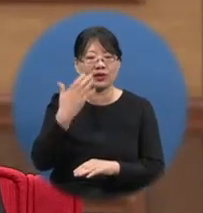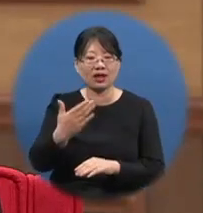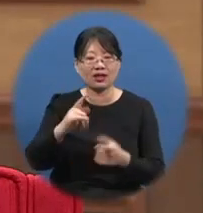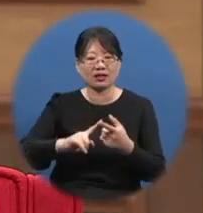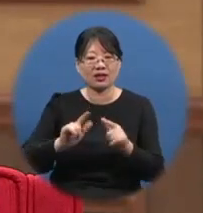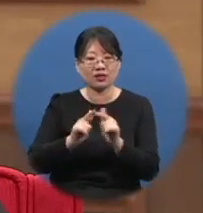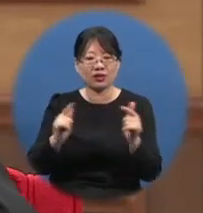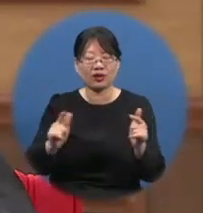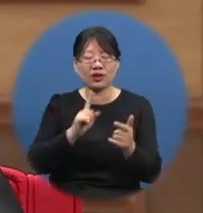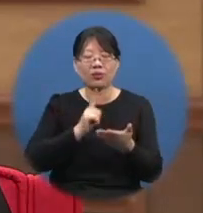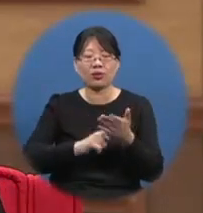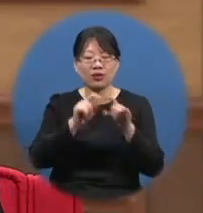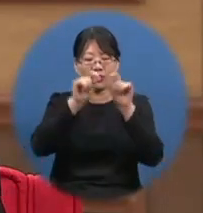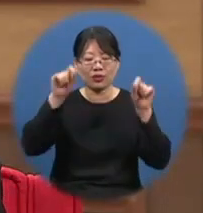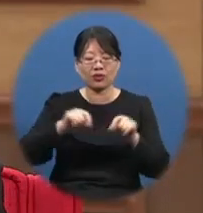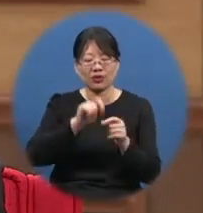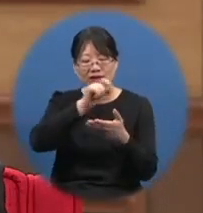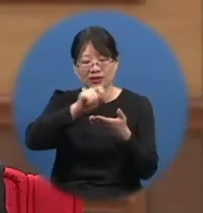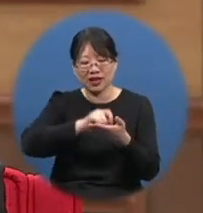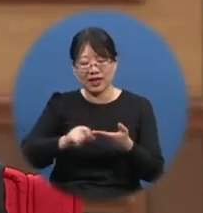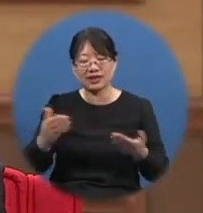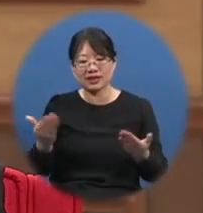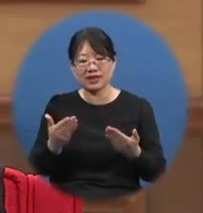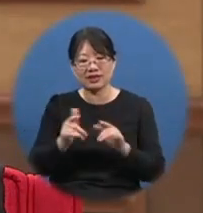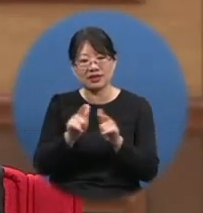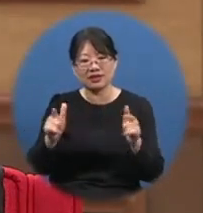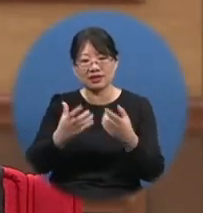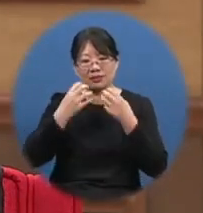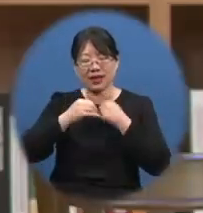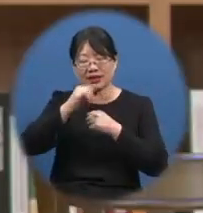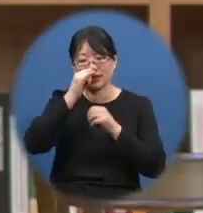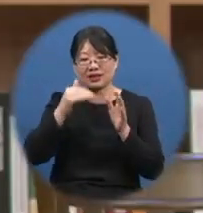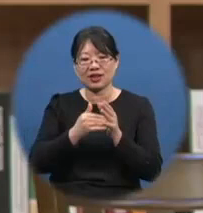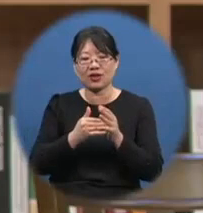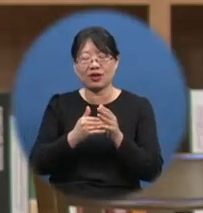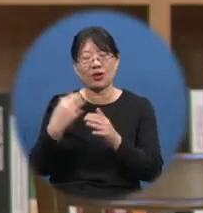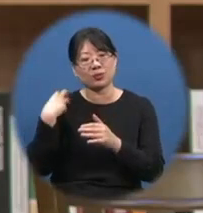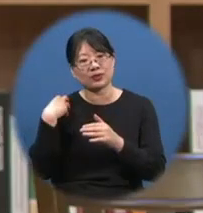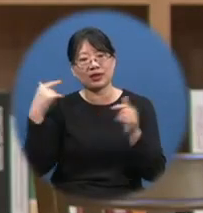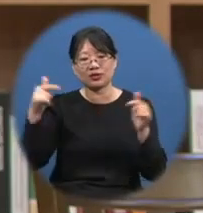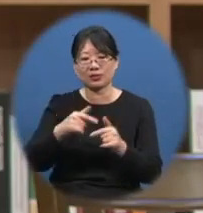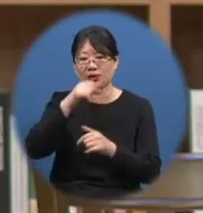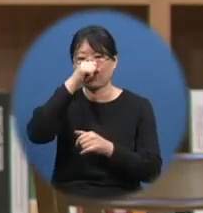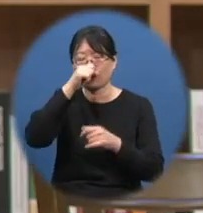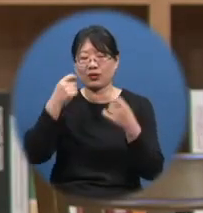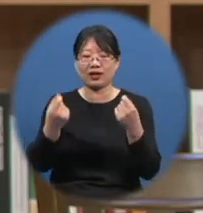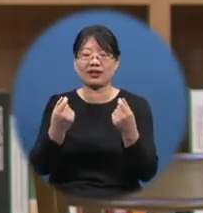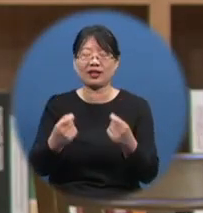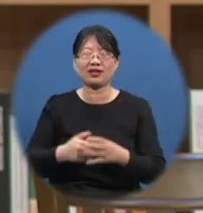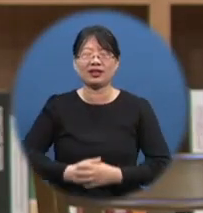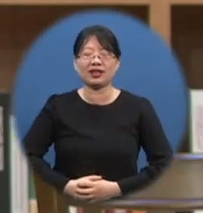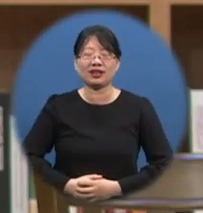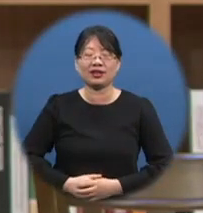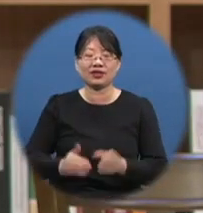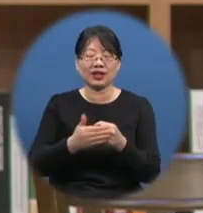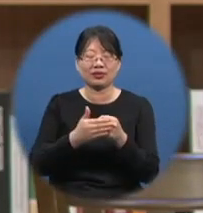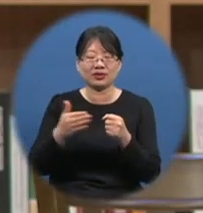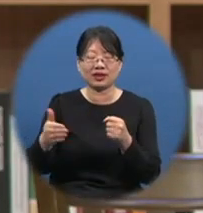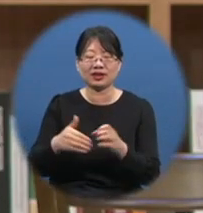예. 이런 것을 늘 보고서를 쓰고 하는 일들이 굉장히 많습니다. 그 부담을 좀 덜어줘야죠. 덜어줘야죠. 그래서 네.